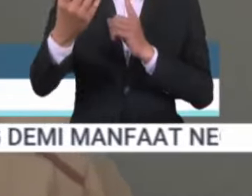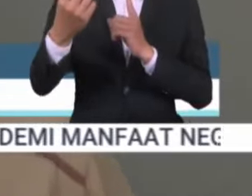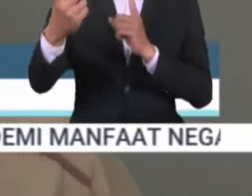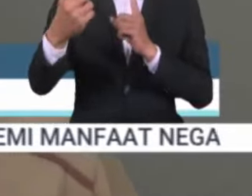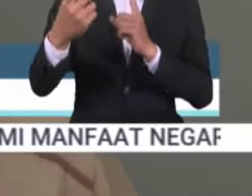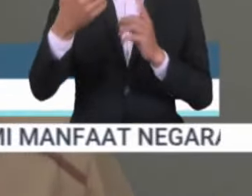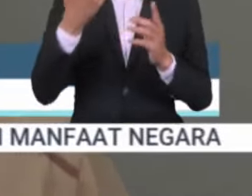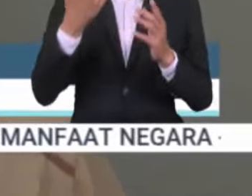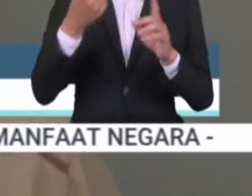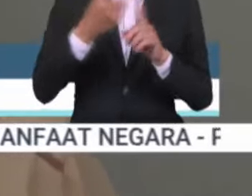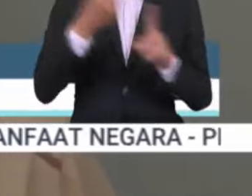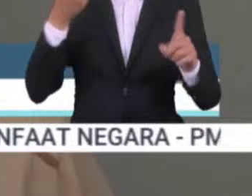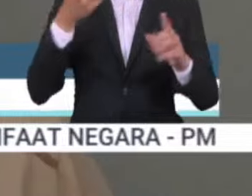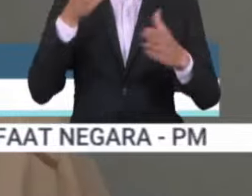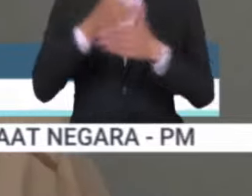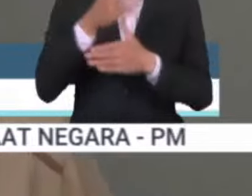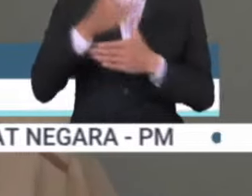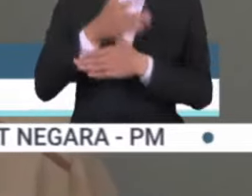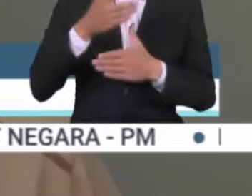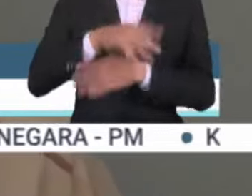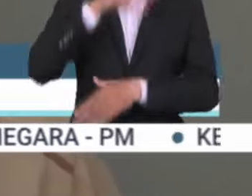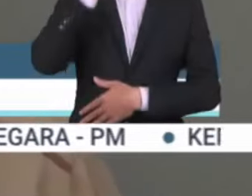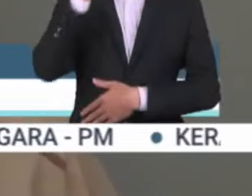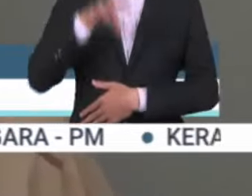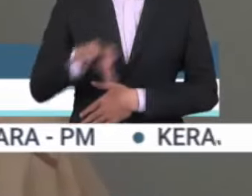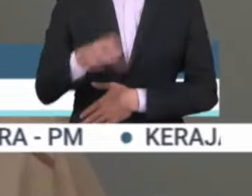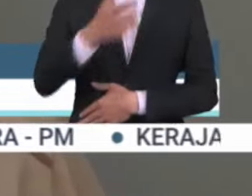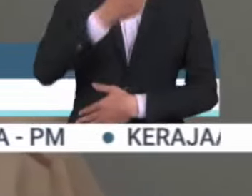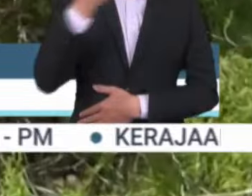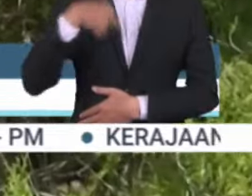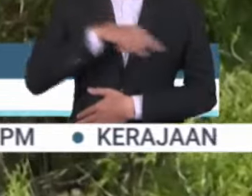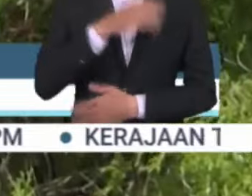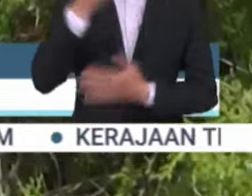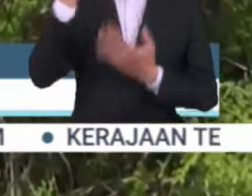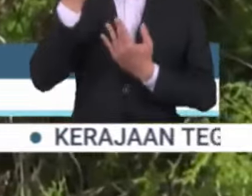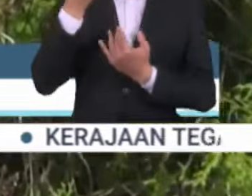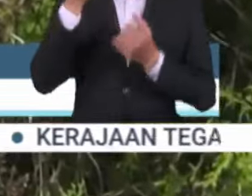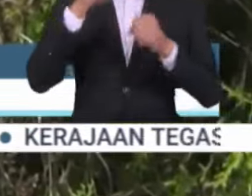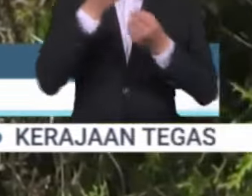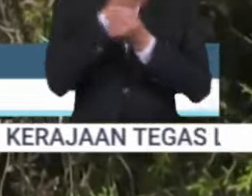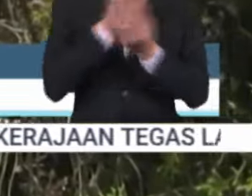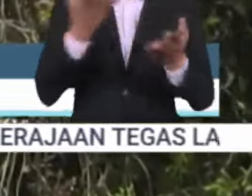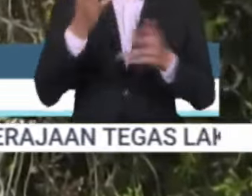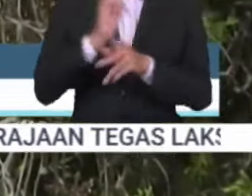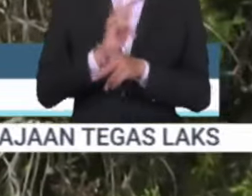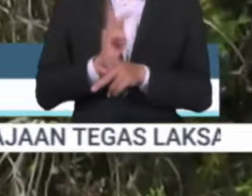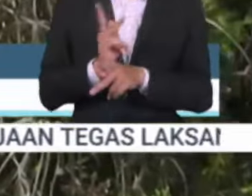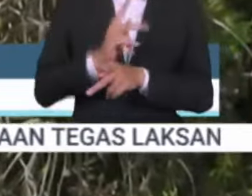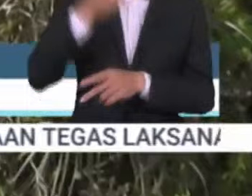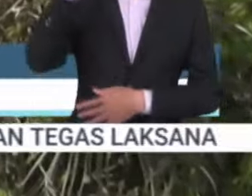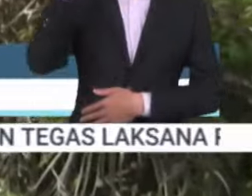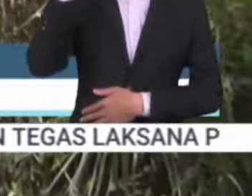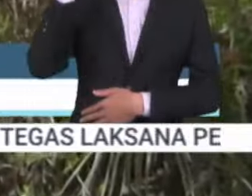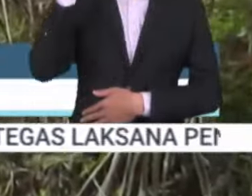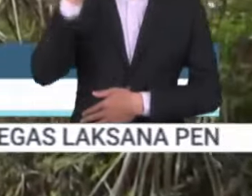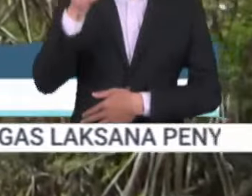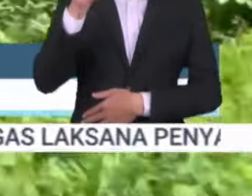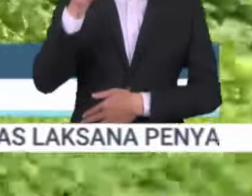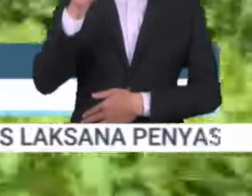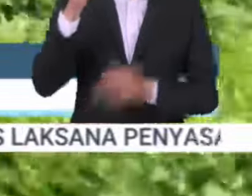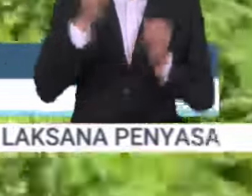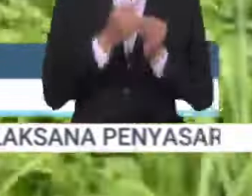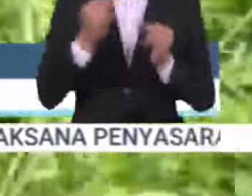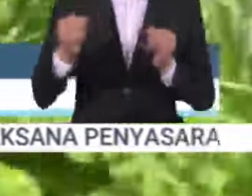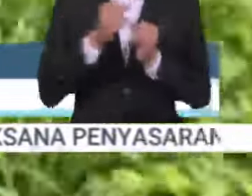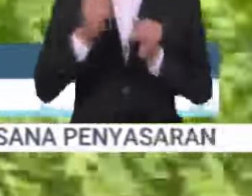gajah. Dan saya juga mengharapkan kita ambil maklum dan kita ambil berat mengenai